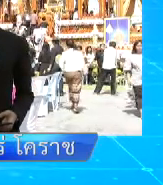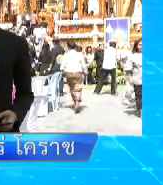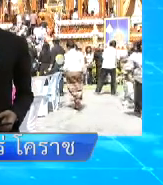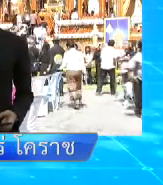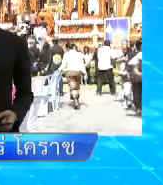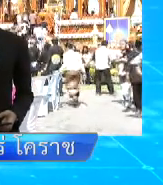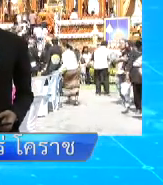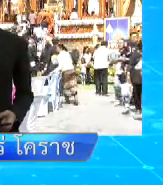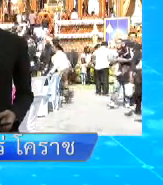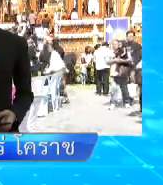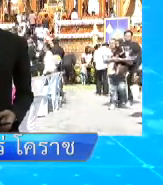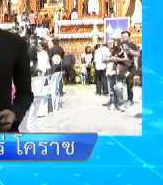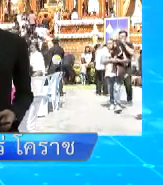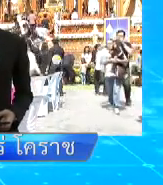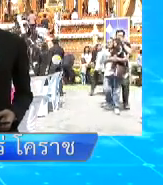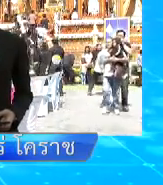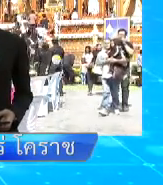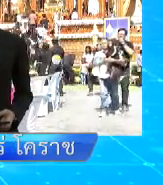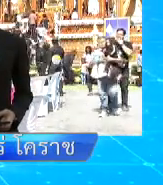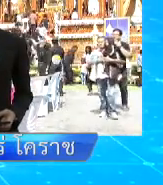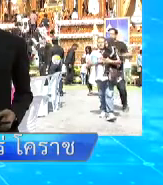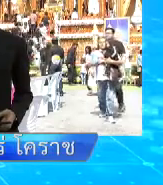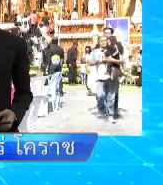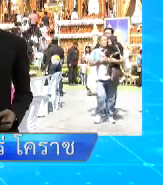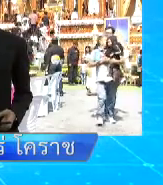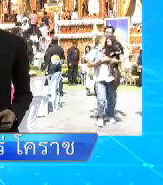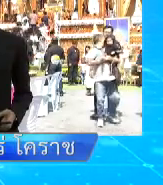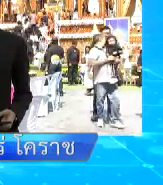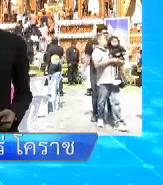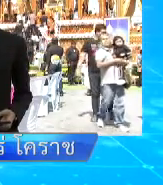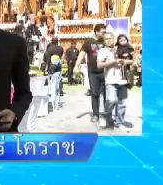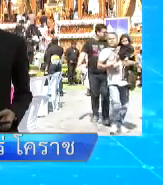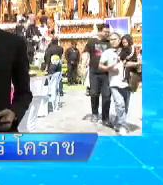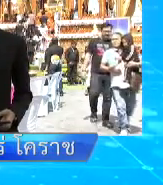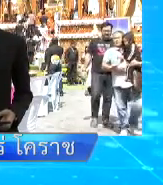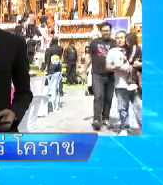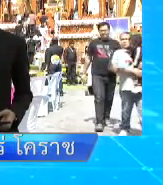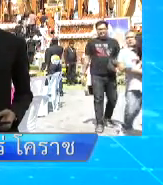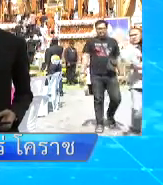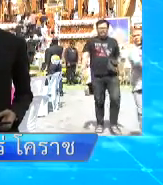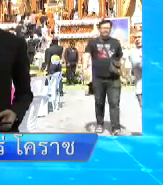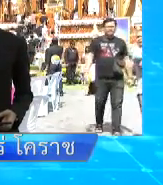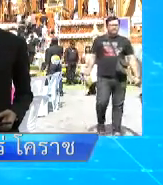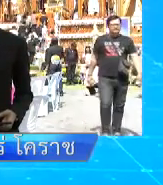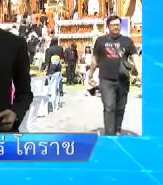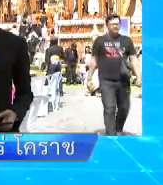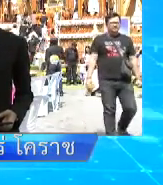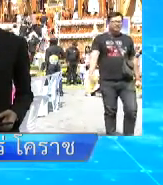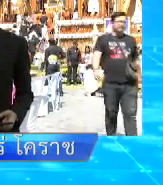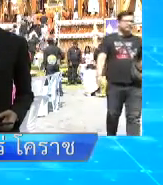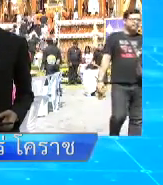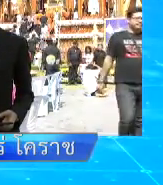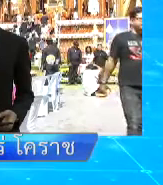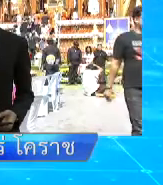จริงในเวลา 22:15 นเพื่อน้อมส่งดวงวิญญาณอาจารย์ใหญ่และอาจารย์ใหญ่หลวงพ่อคูณปริสุทธโ